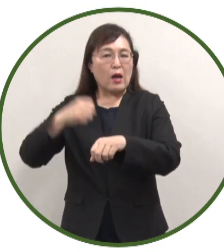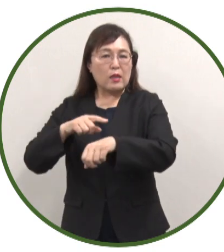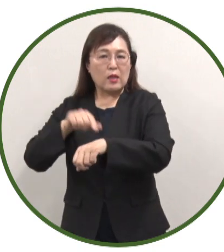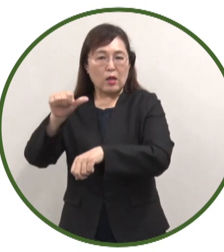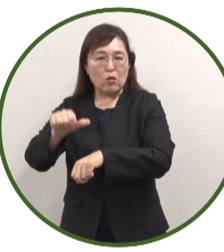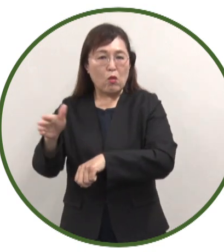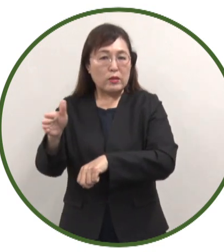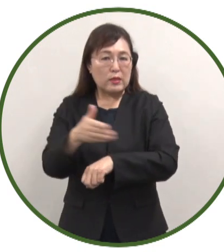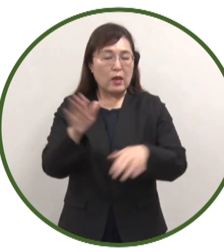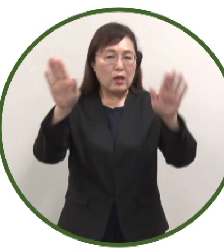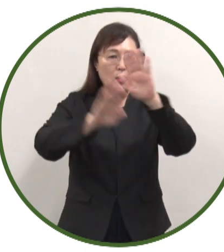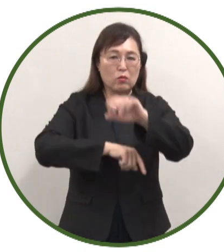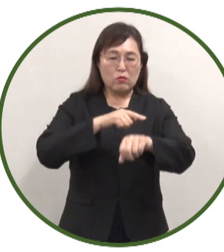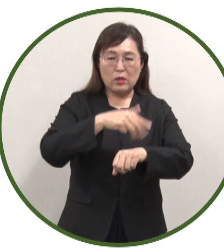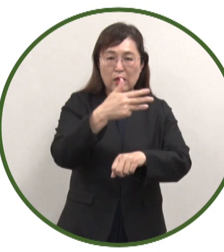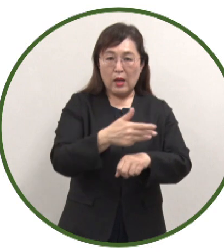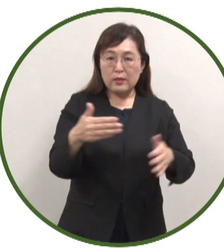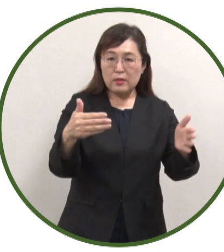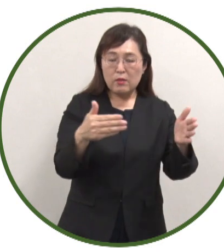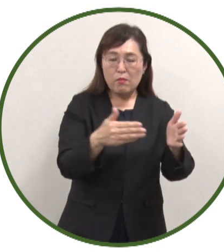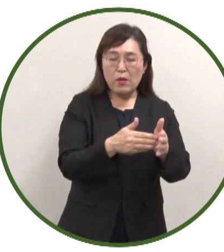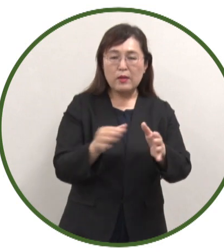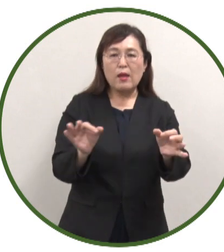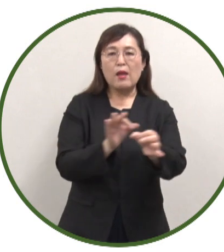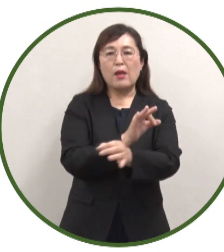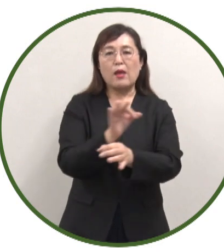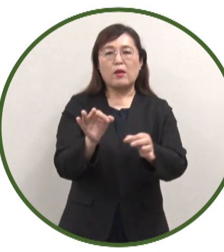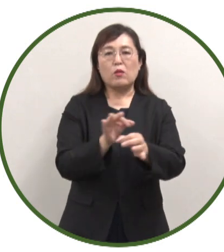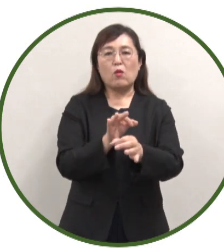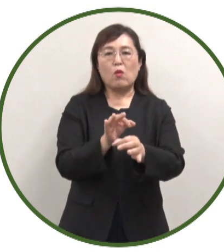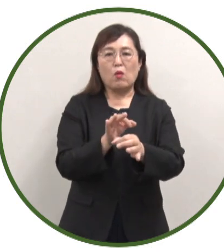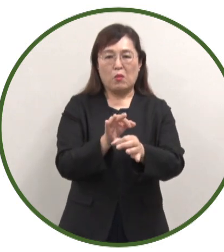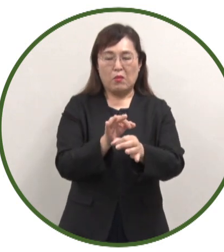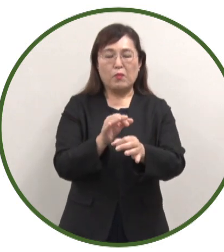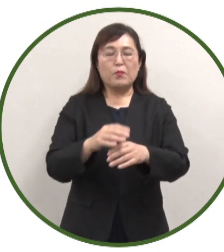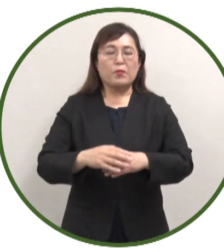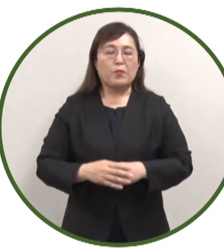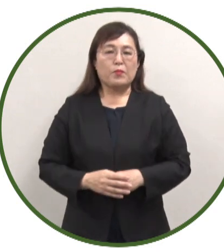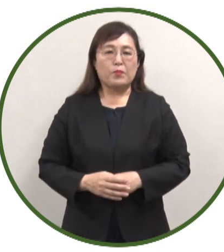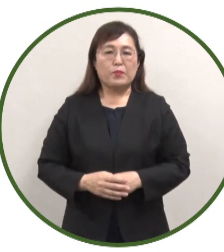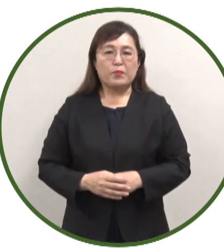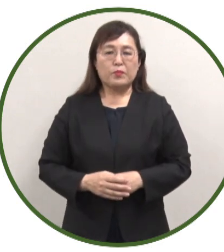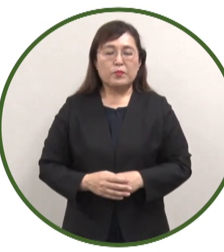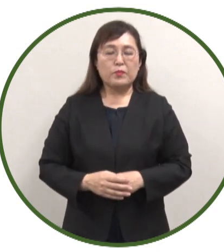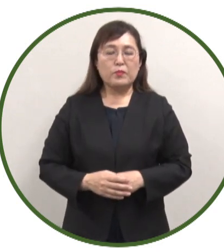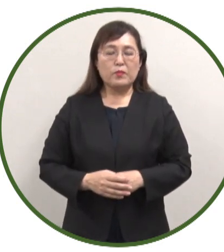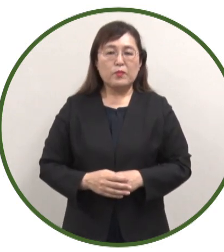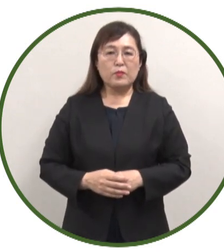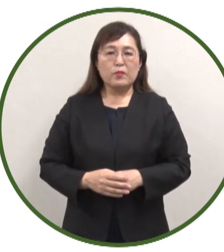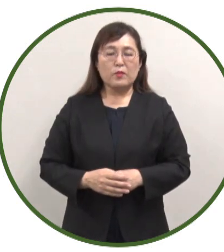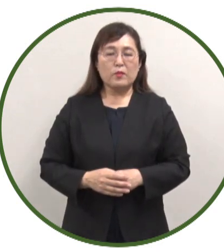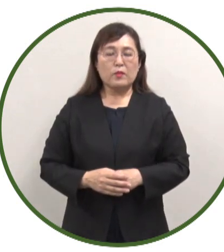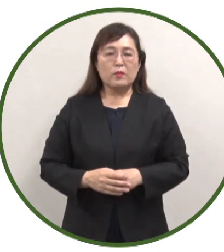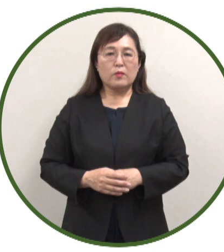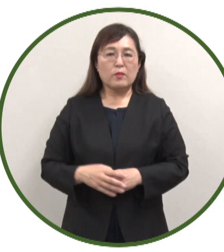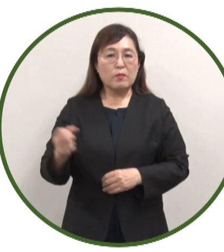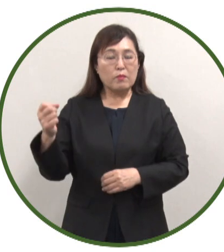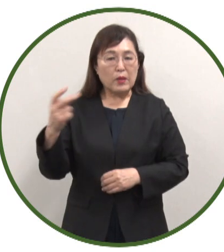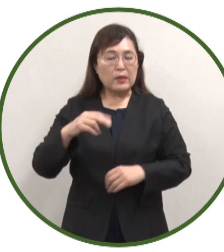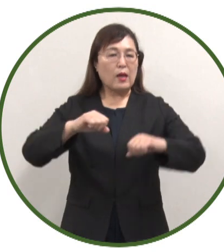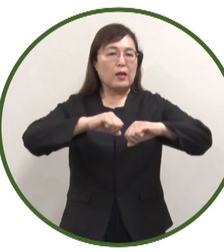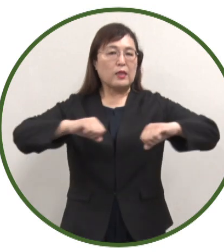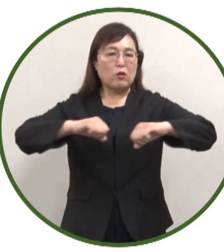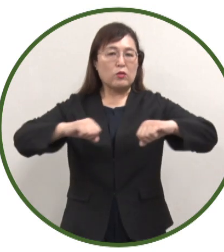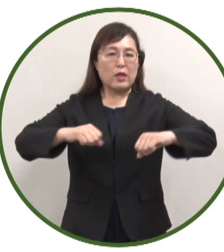20時までの営業時間に時間短縮を要請いたします。さらに1万